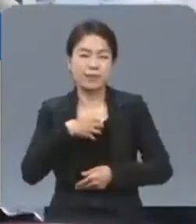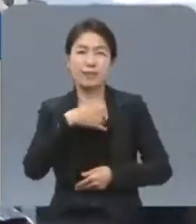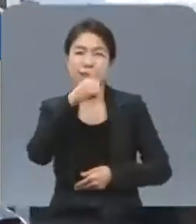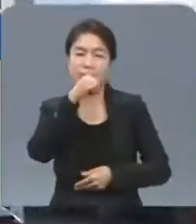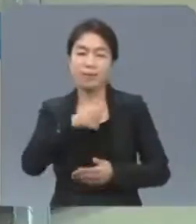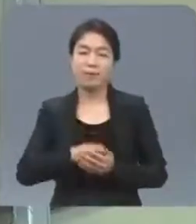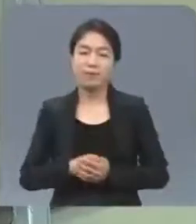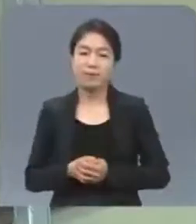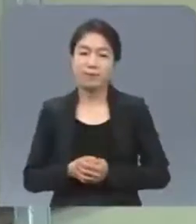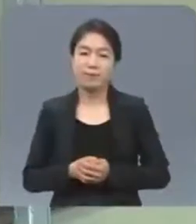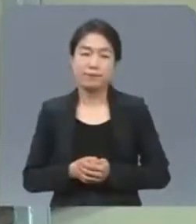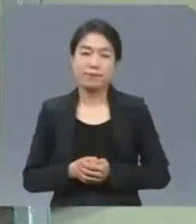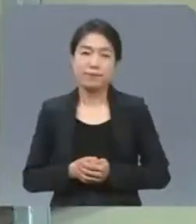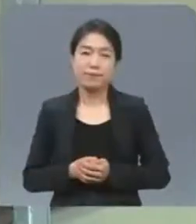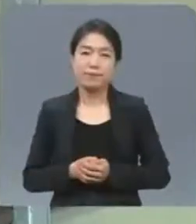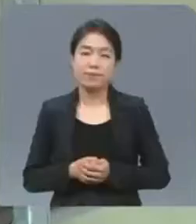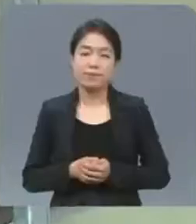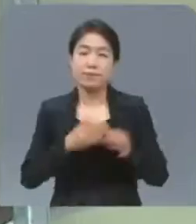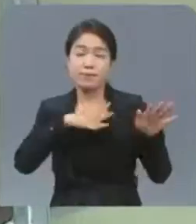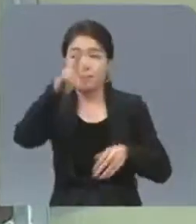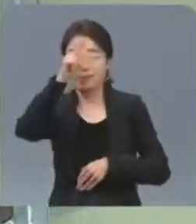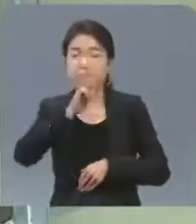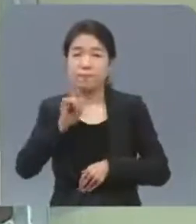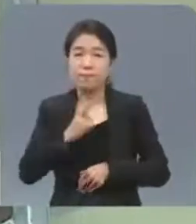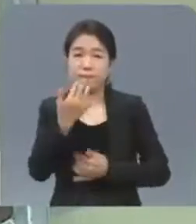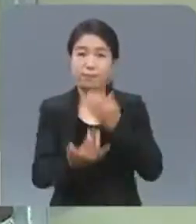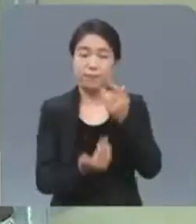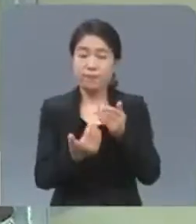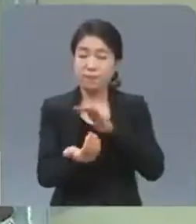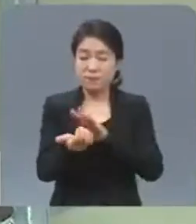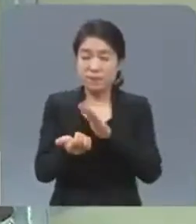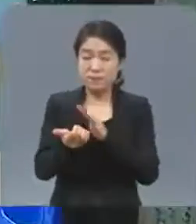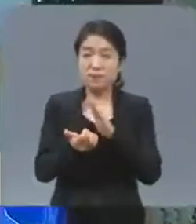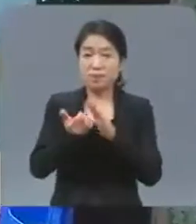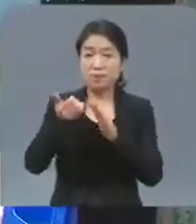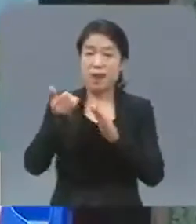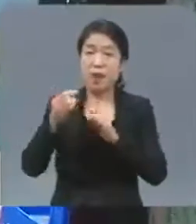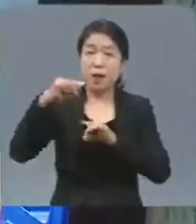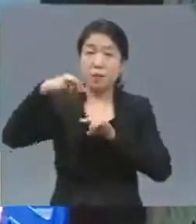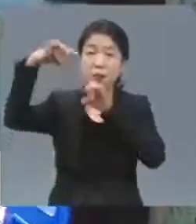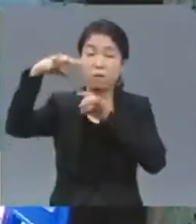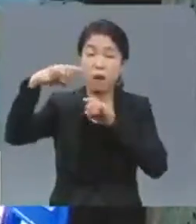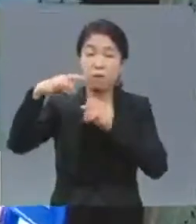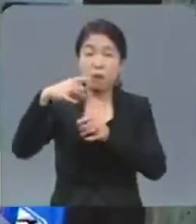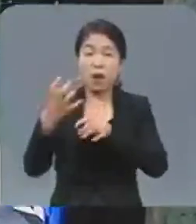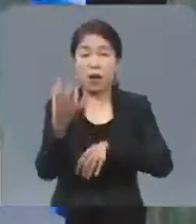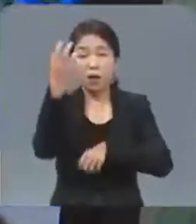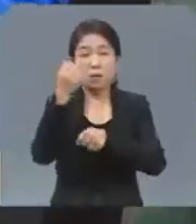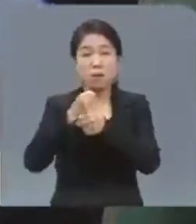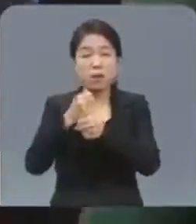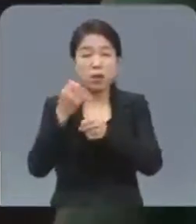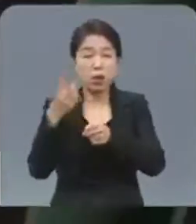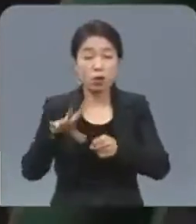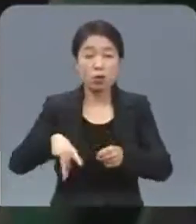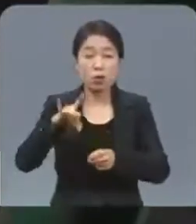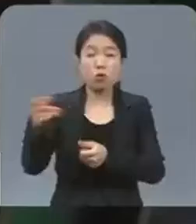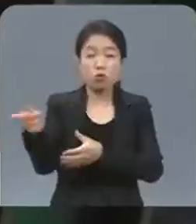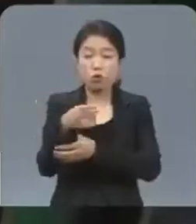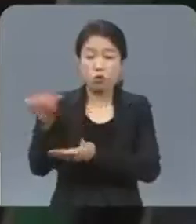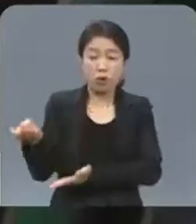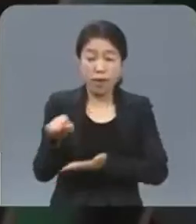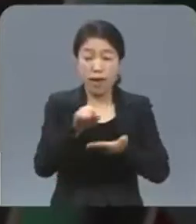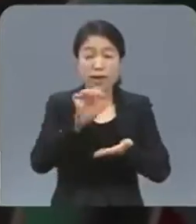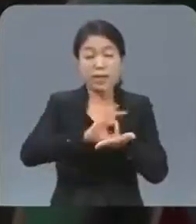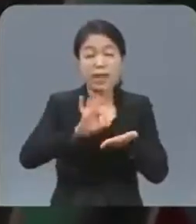걱정되긴 했지만. 해경은 화재 발생에 대비한 감지기 설치와 화재 발생 초기에 쓸 수 있는 소화기